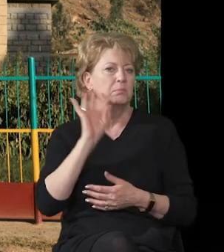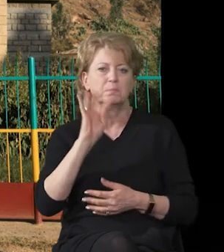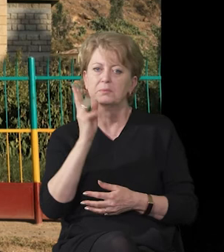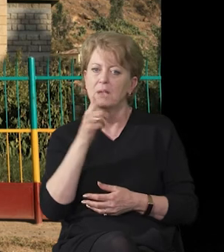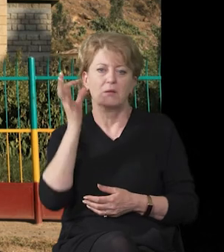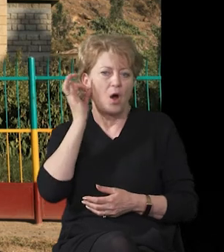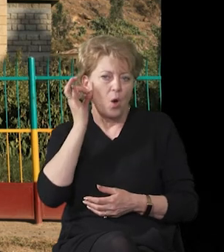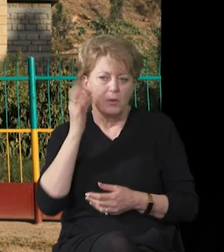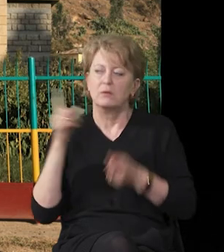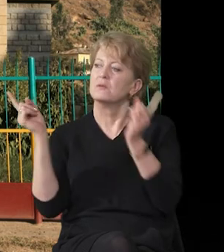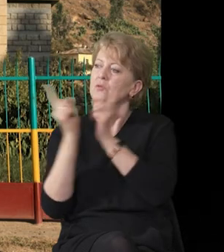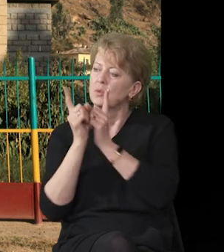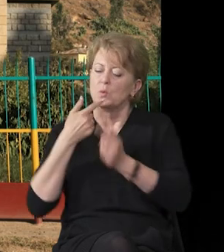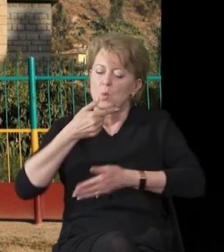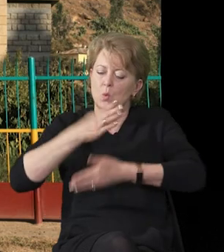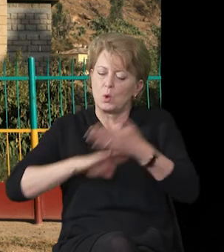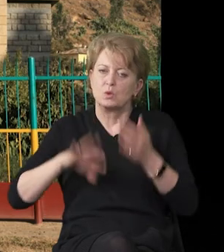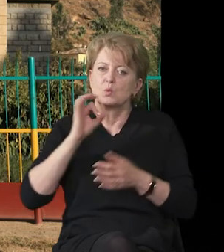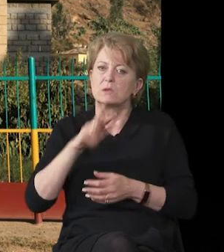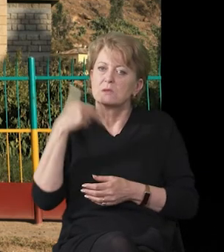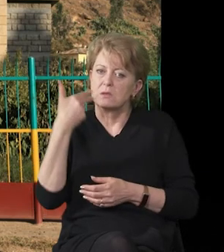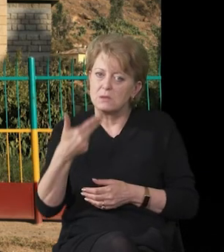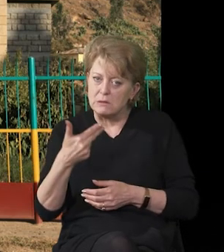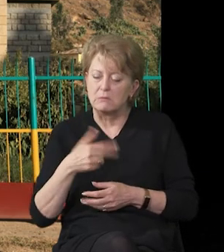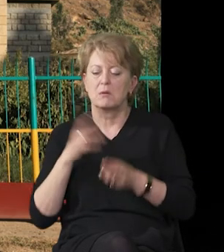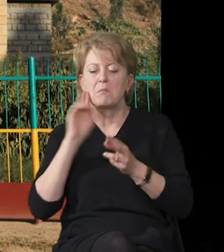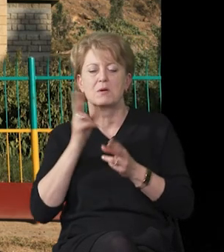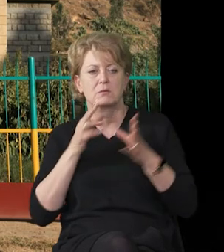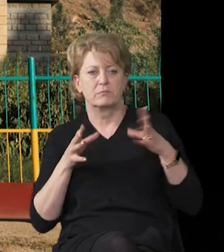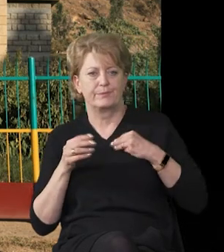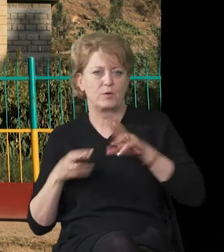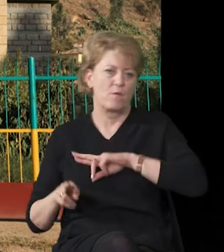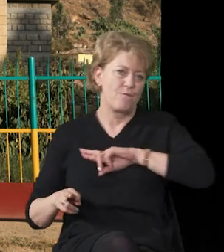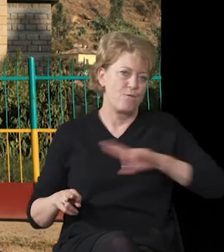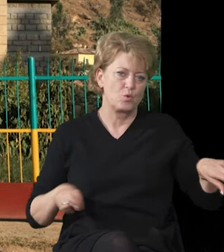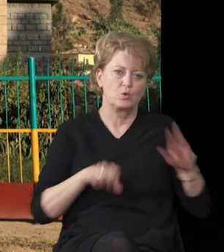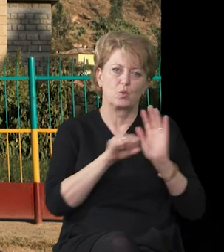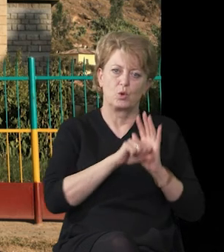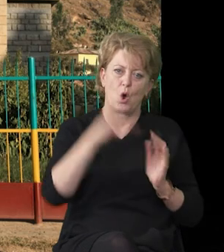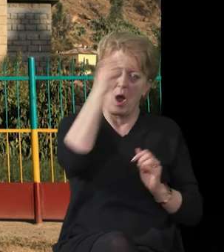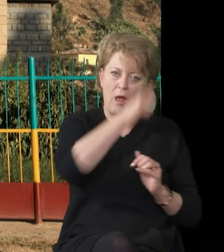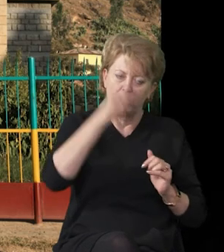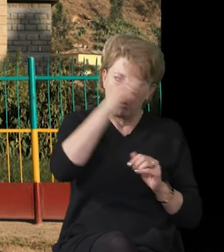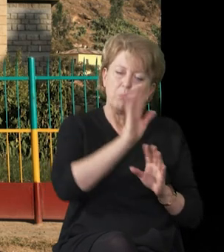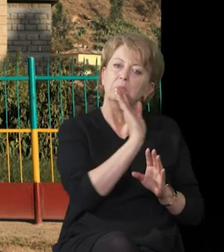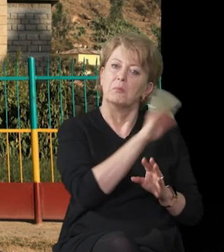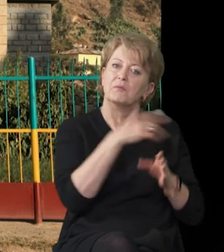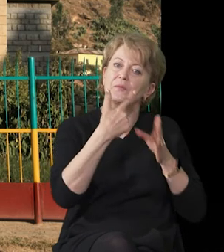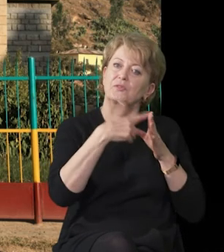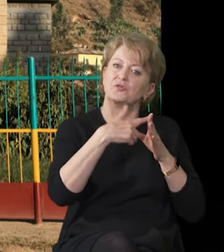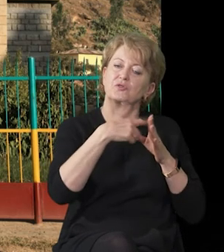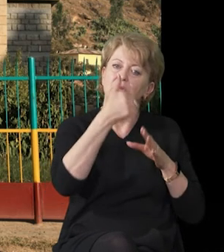który wrócił z matką do Etiopii, a potem w wieku 20 lat wyruszył, aby odwiedzić ojca, a że działo się to w